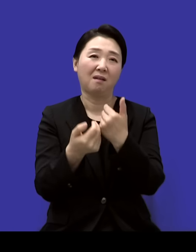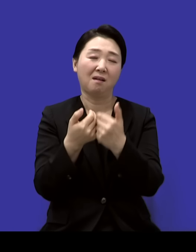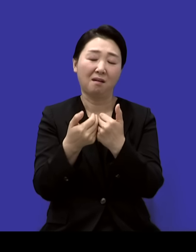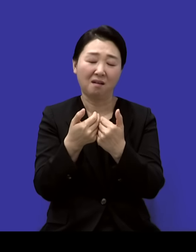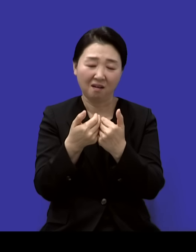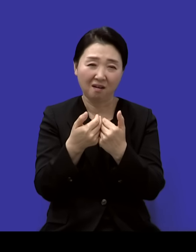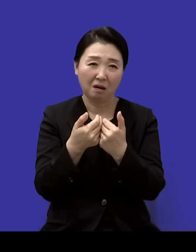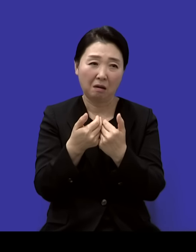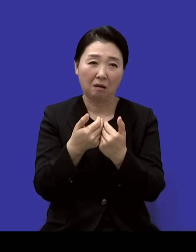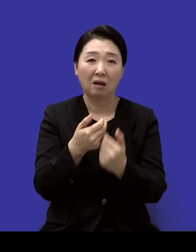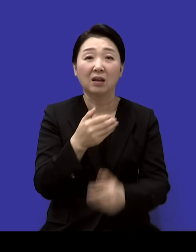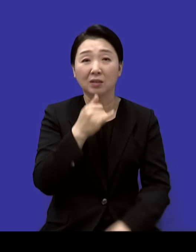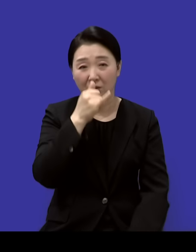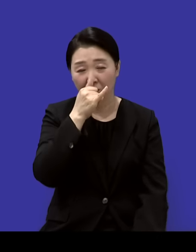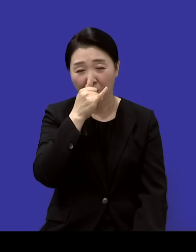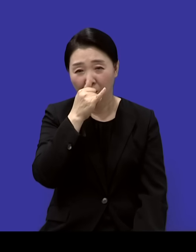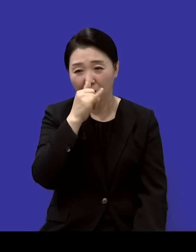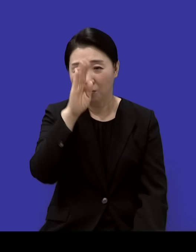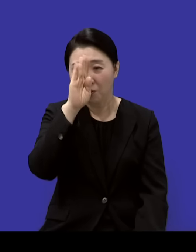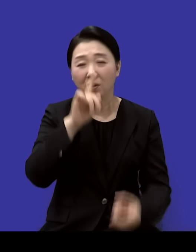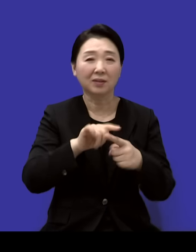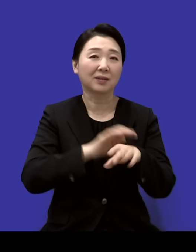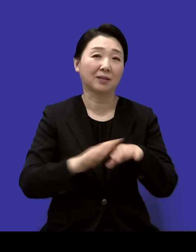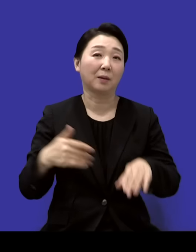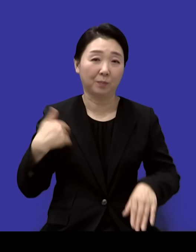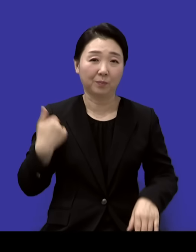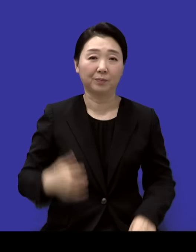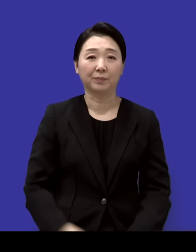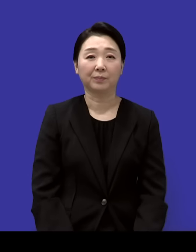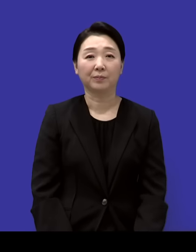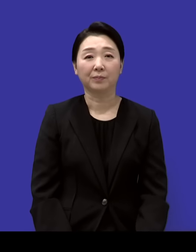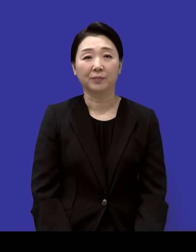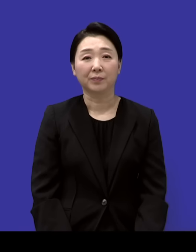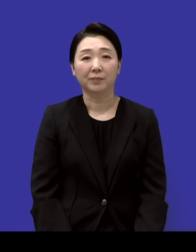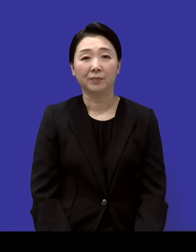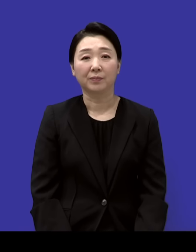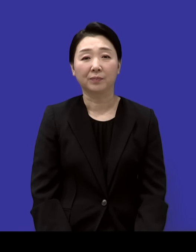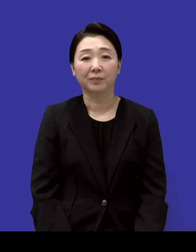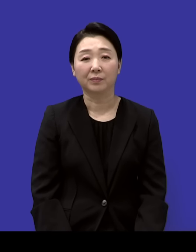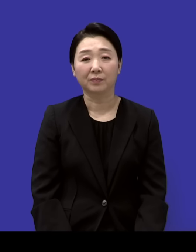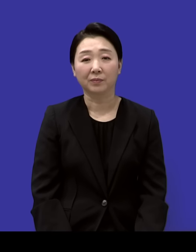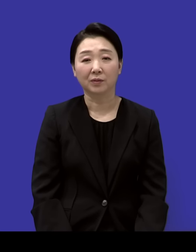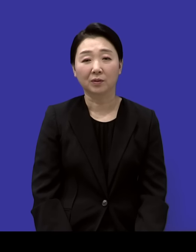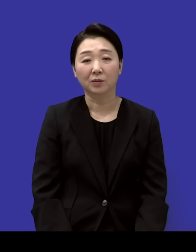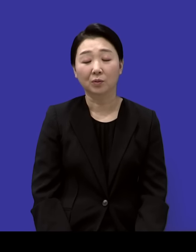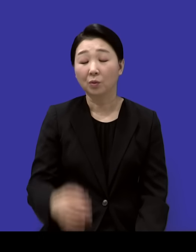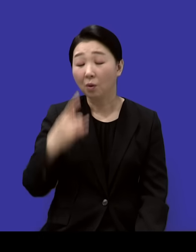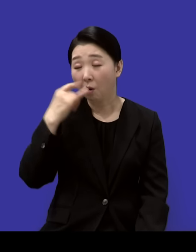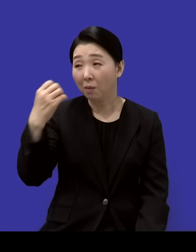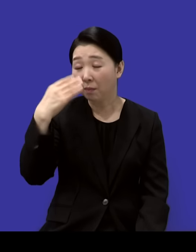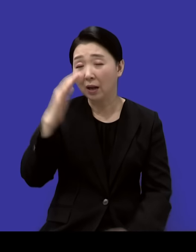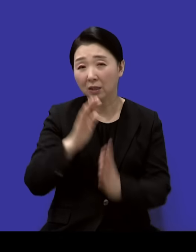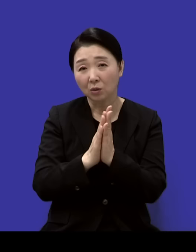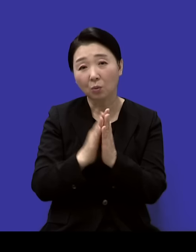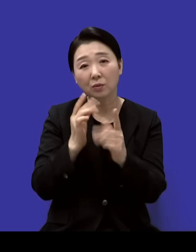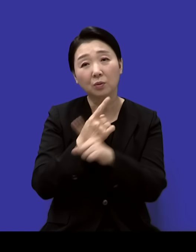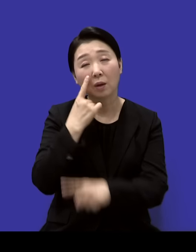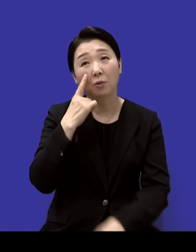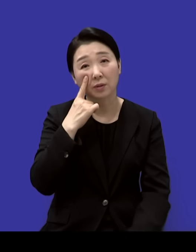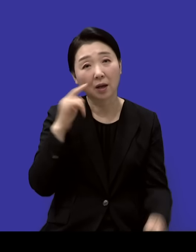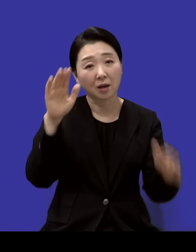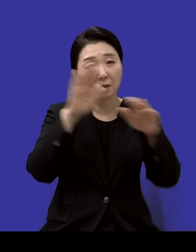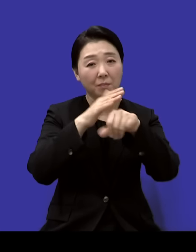때죠. 그리고 잘 몰랐을 때니까 저도 네네. 그랬고 그렇게 말씀하시면서 기도로 치유를 해보자. 예. 우리 저녁 9시마다